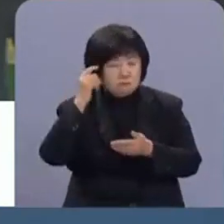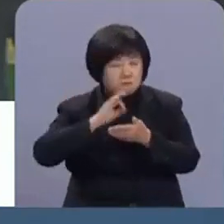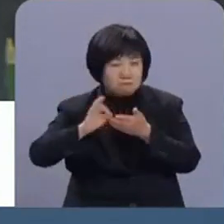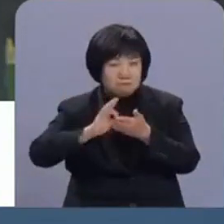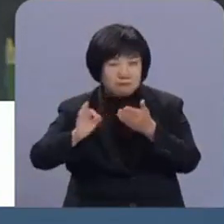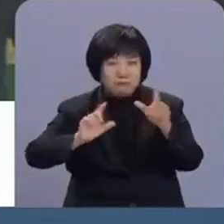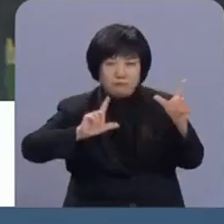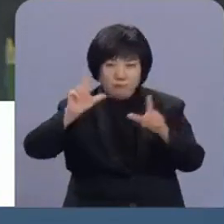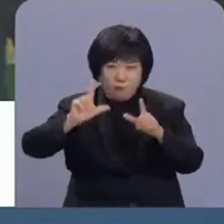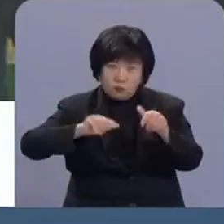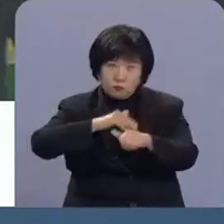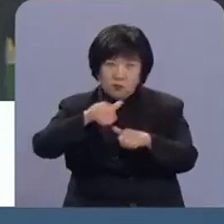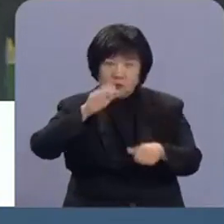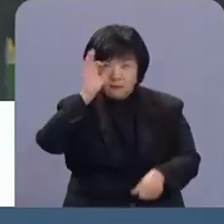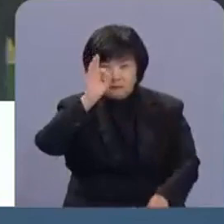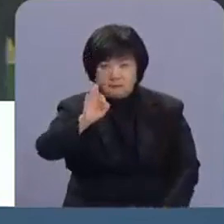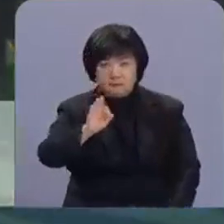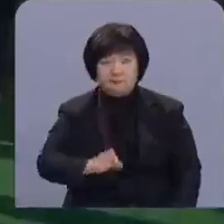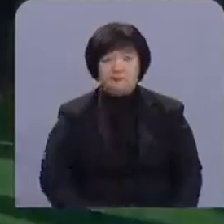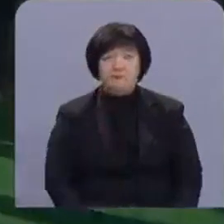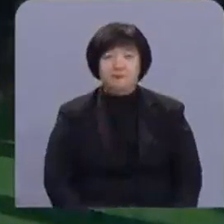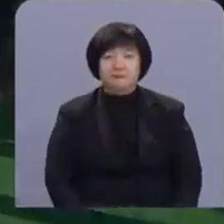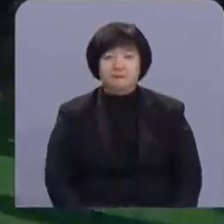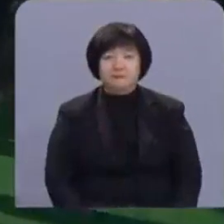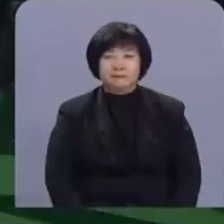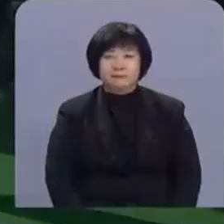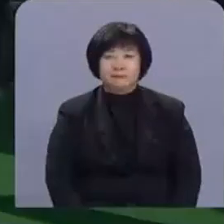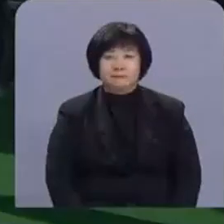보도에 정민규 기자입니다.